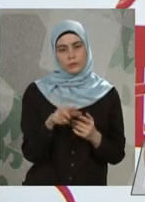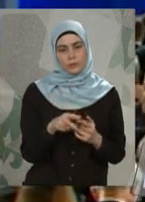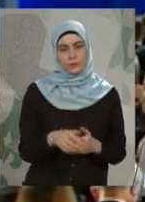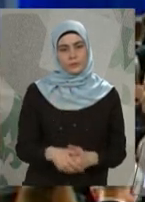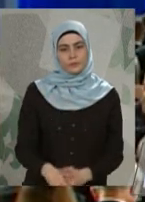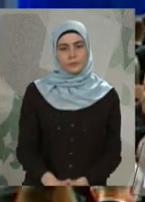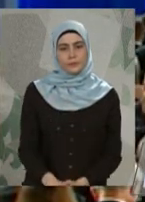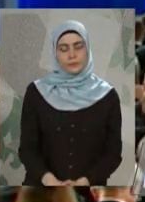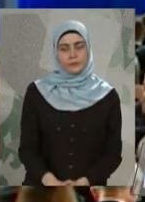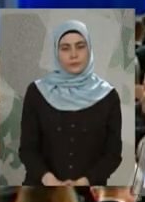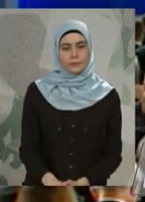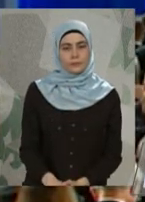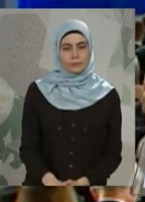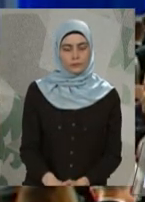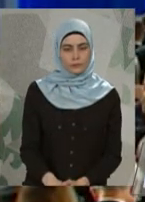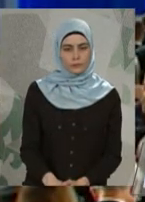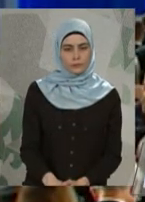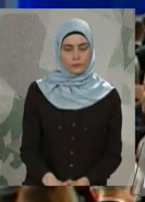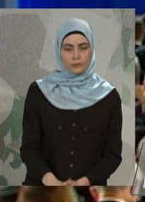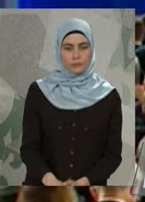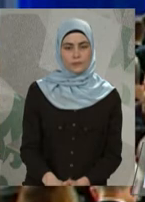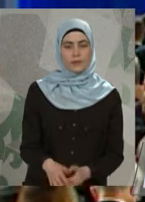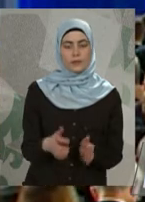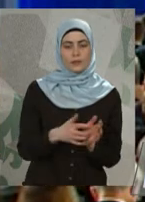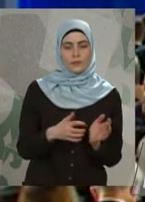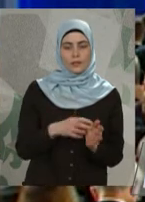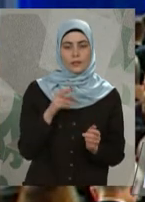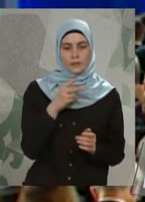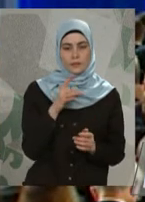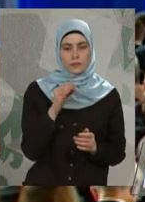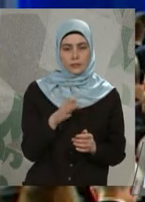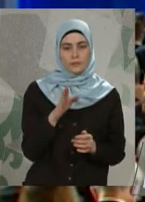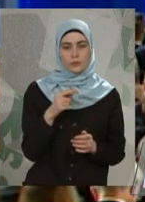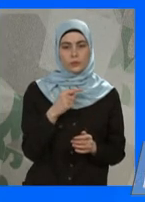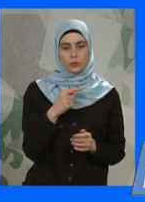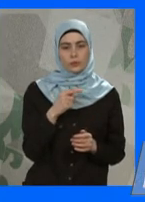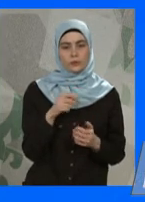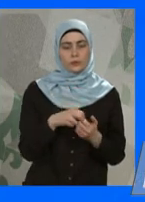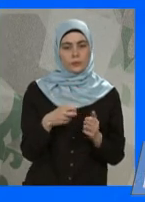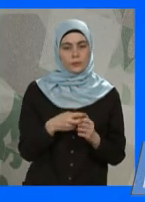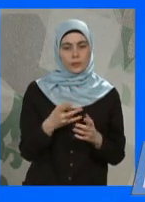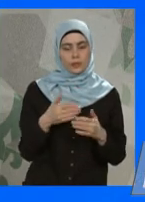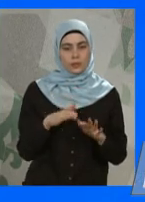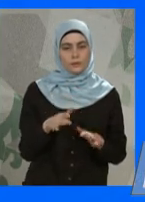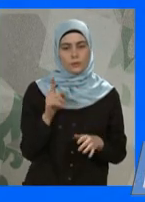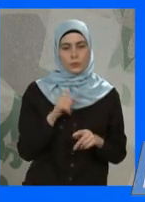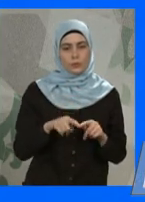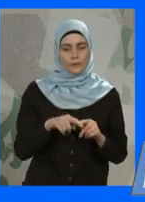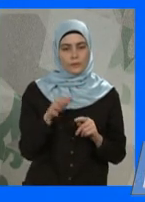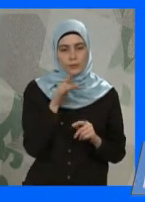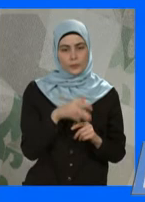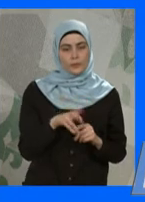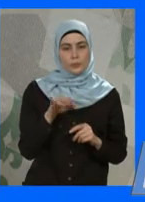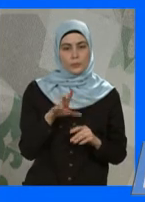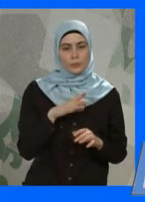обеспечим, иншаллах. Так или иначе, проблема с поставкой и нехваткой лекарственных средств в Ингушетии должна быть решена в скором времени. Владимир Путин